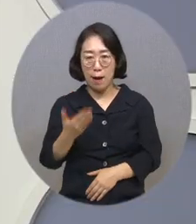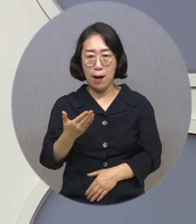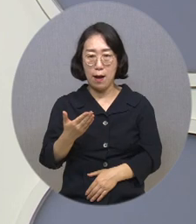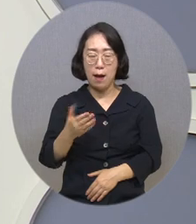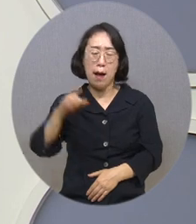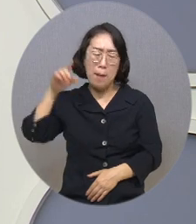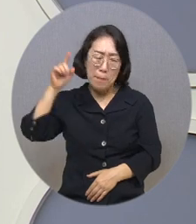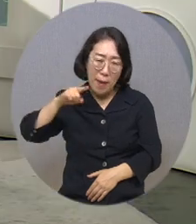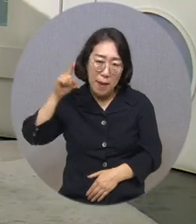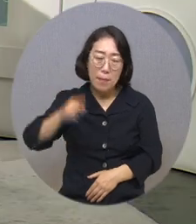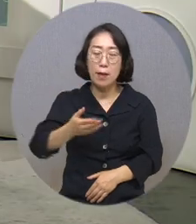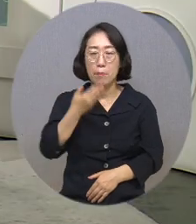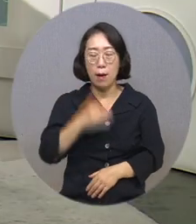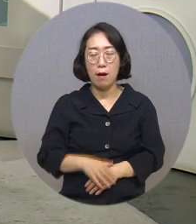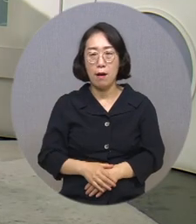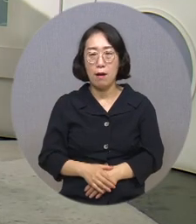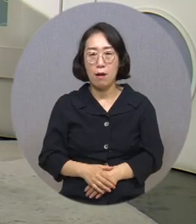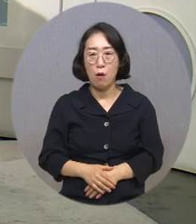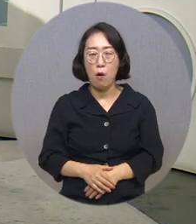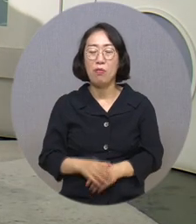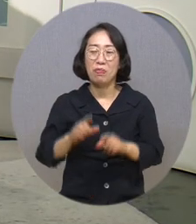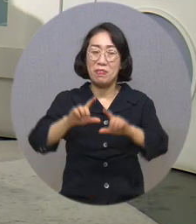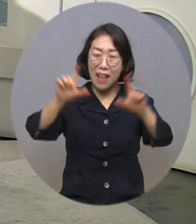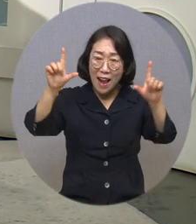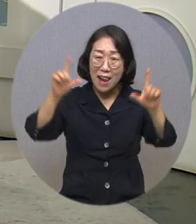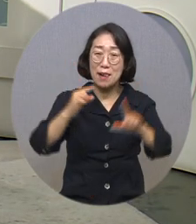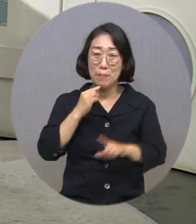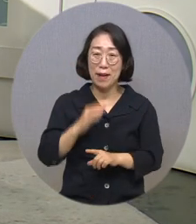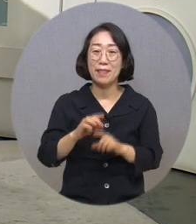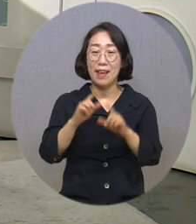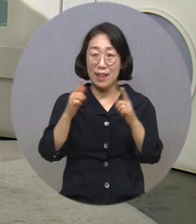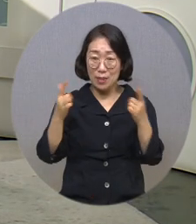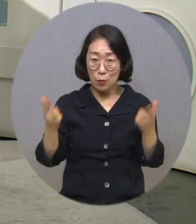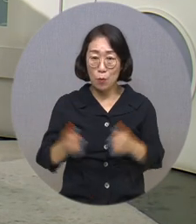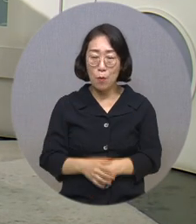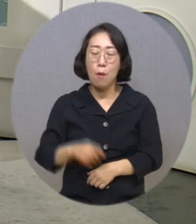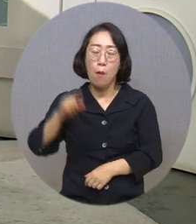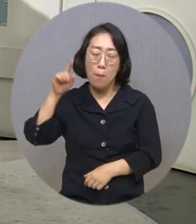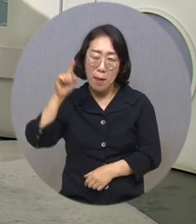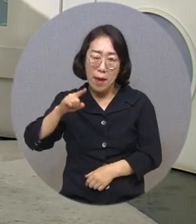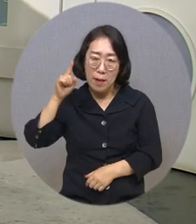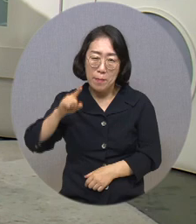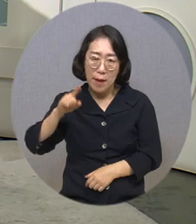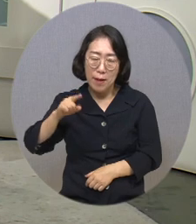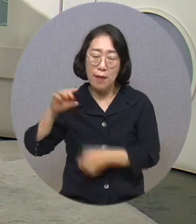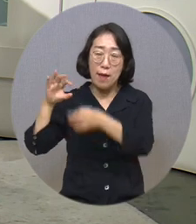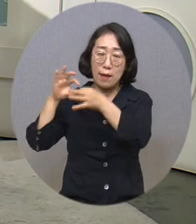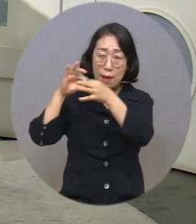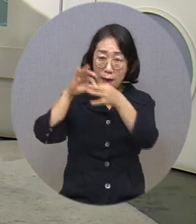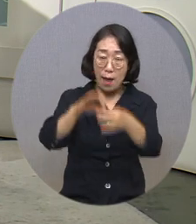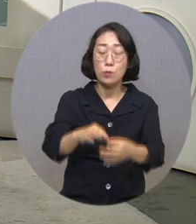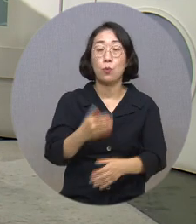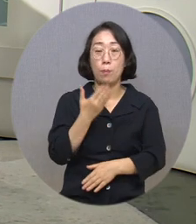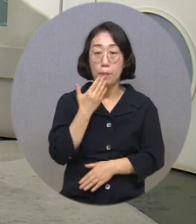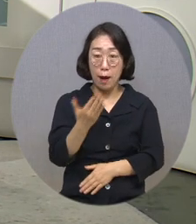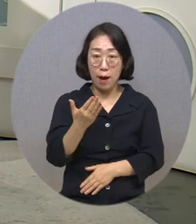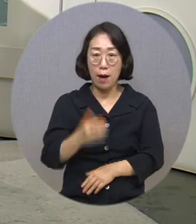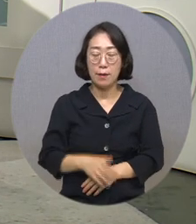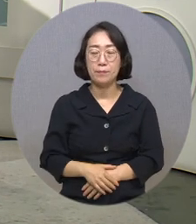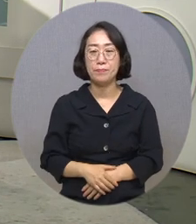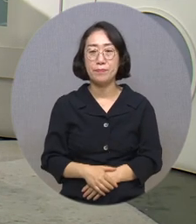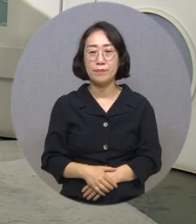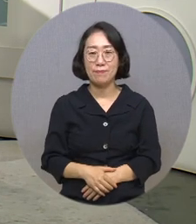예. 때가 있어서 하는 것도 아니고 그렇습니다. 때 찾아 하는 것도 아니고 예, 예, 예. 자연스럽게 예, 예.